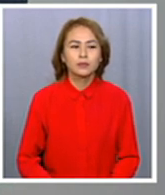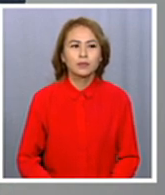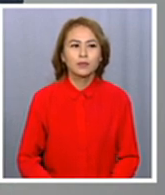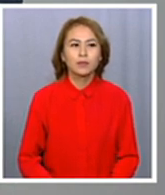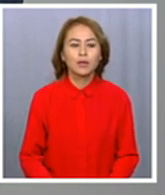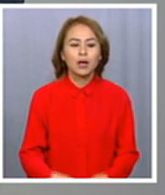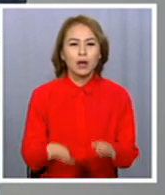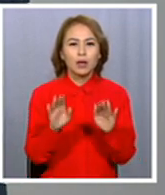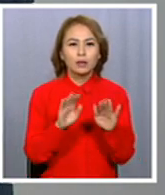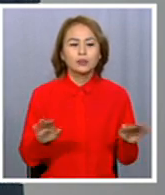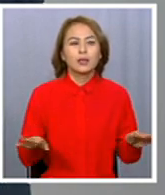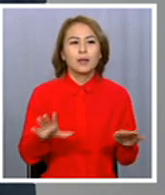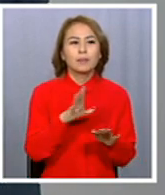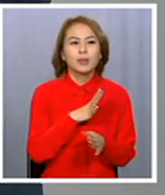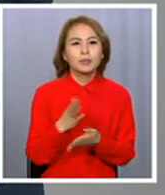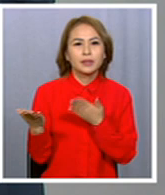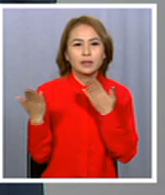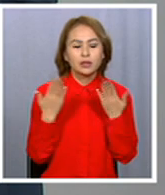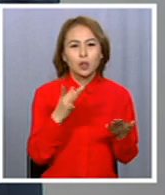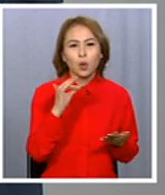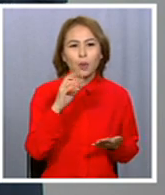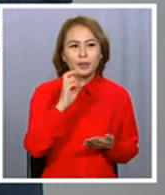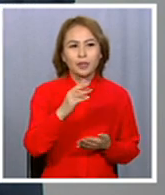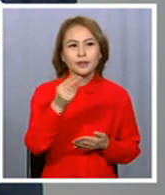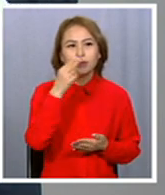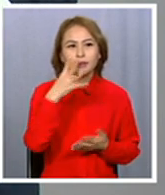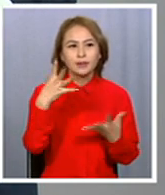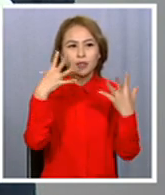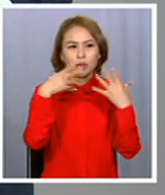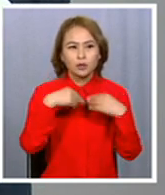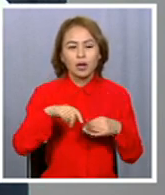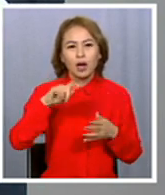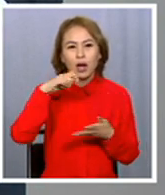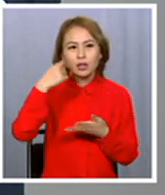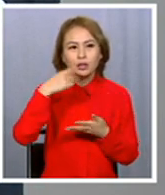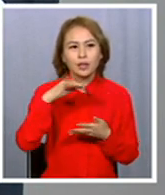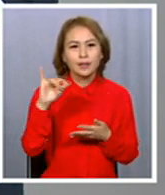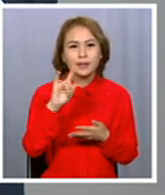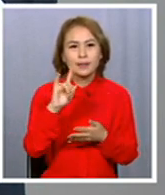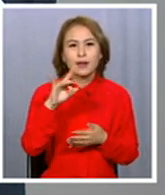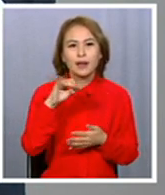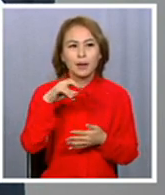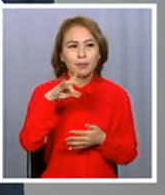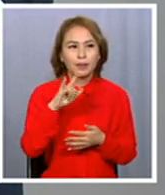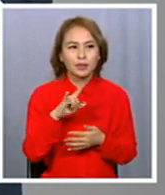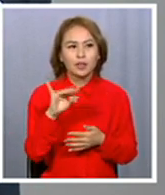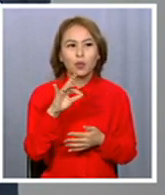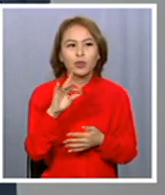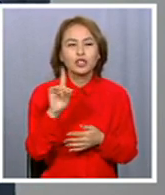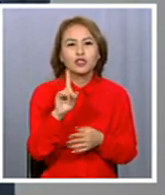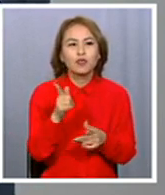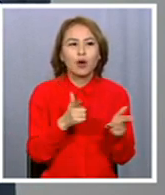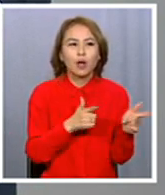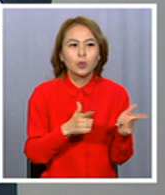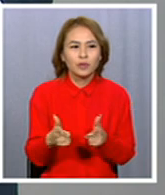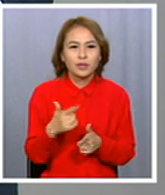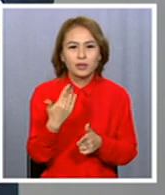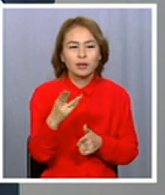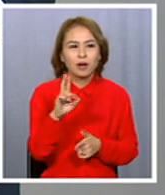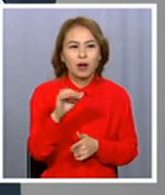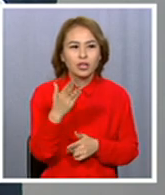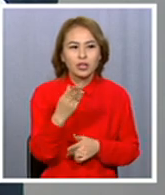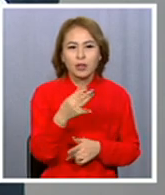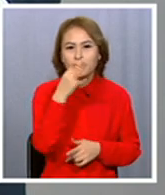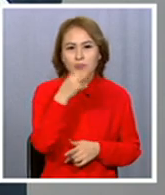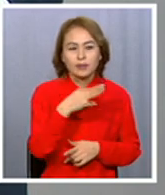Ребята, Робику предложили съесть блюдо «Каша из репы». Но из чего готовится эта каша, не